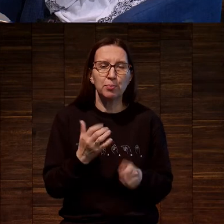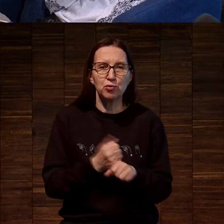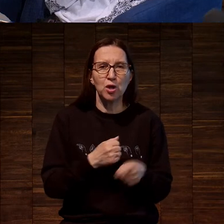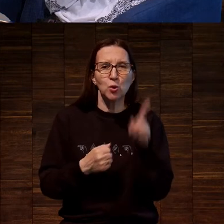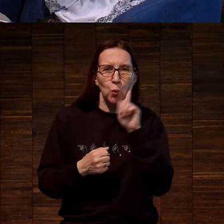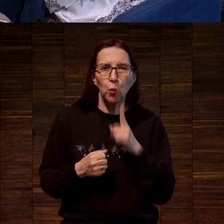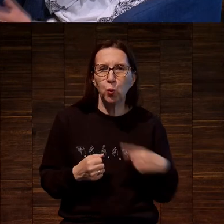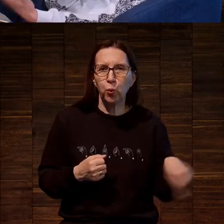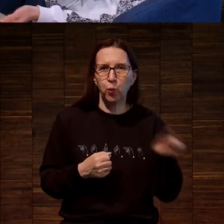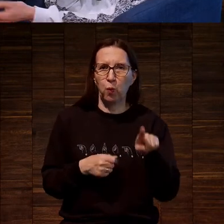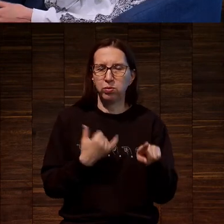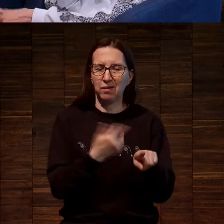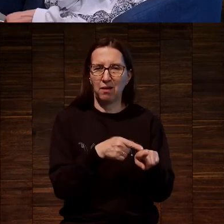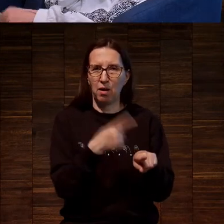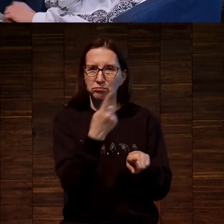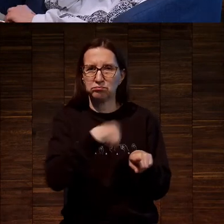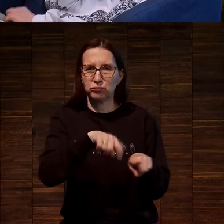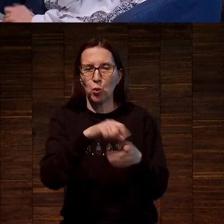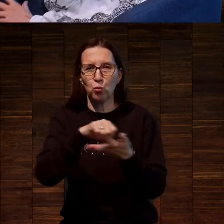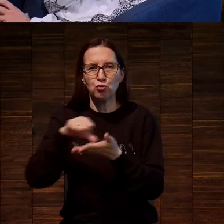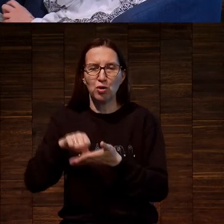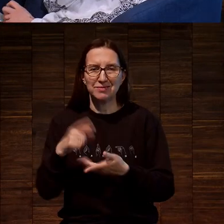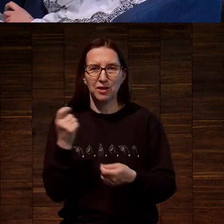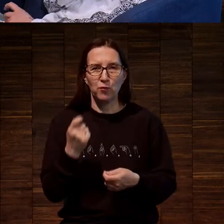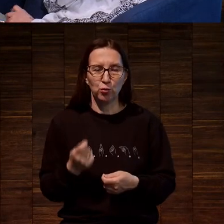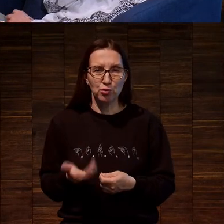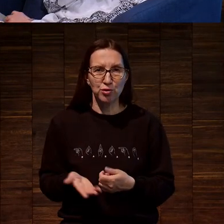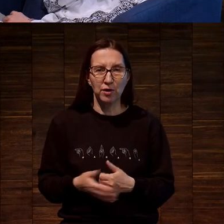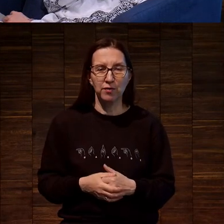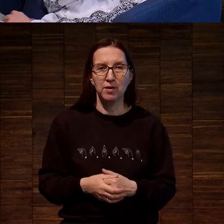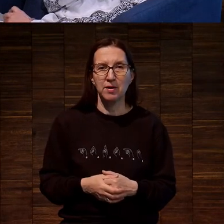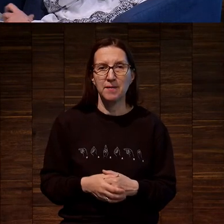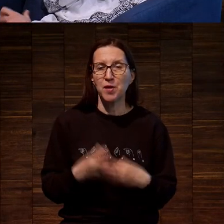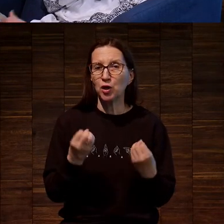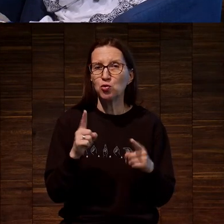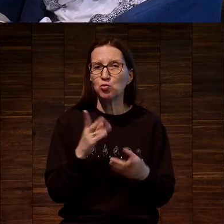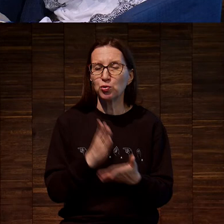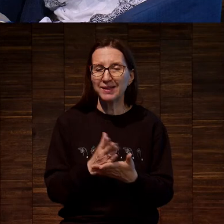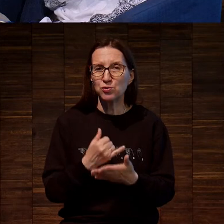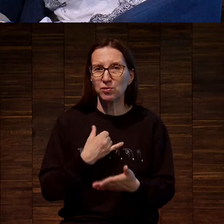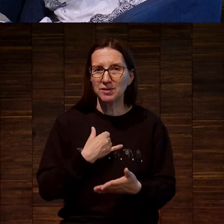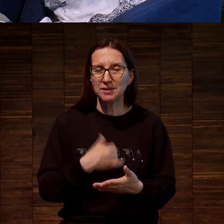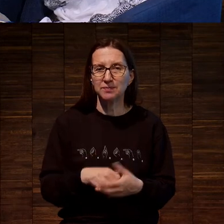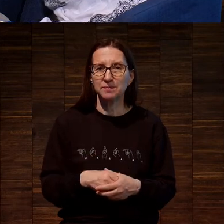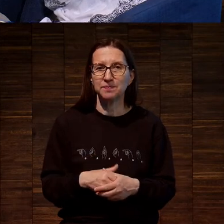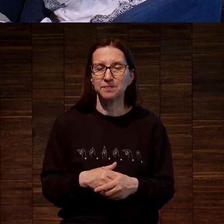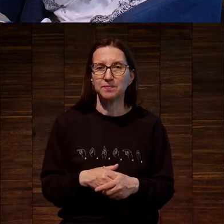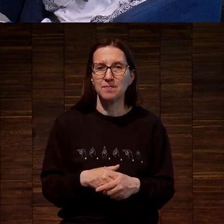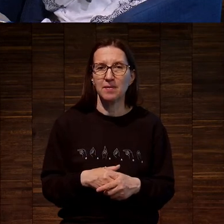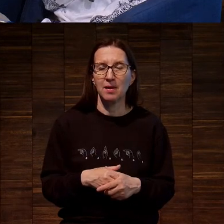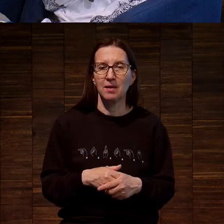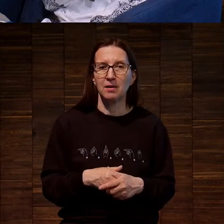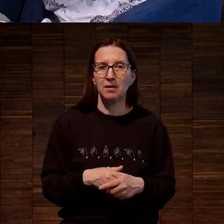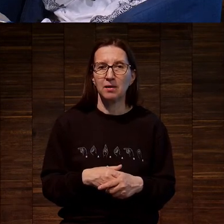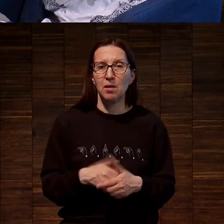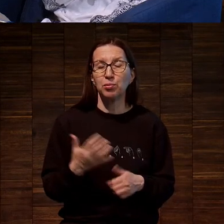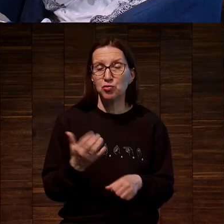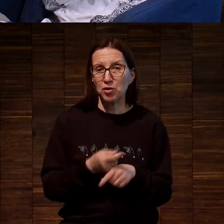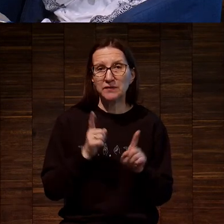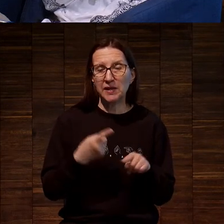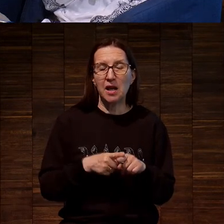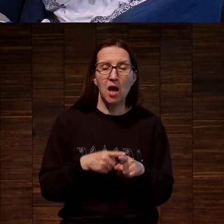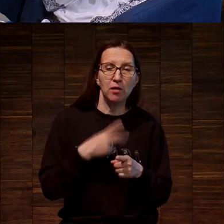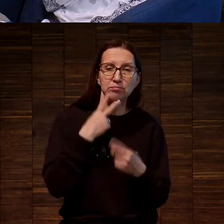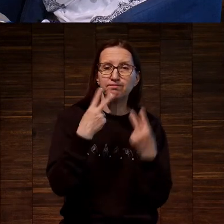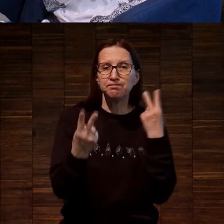режим для участников. Дальше, что у нас? Неофициальный режим, да, показа